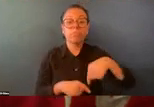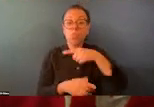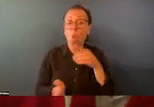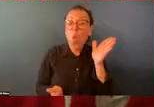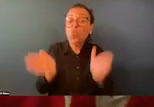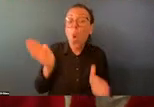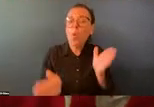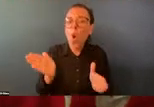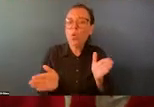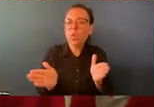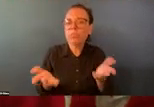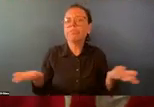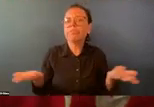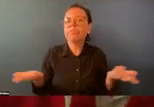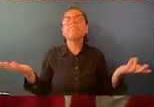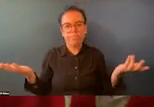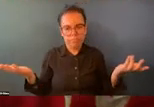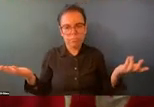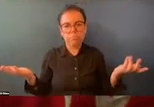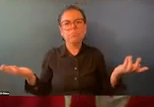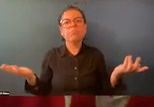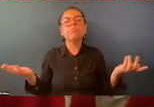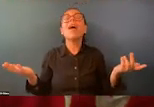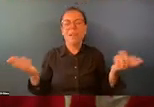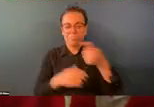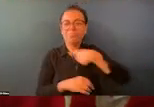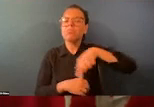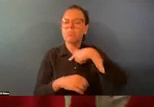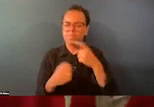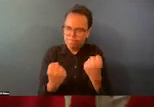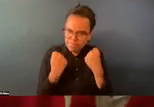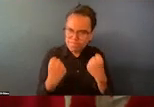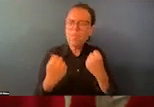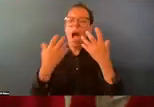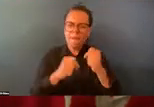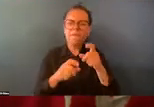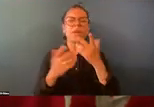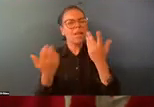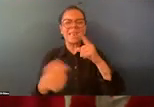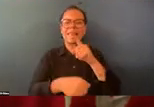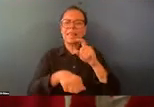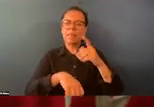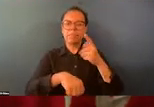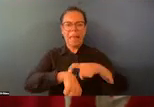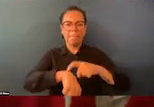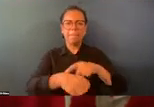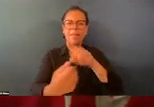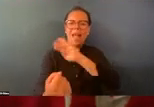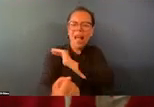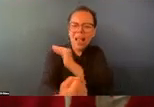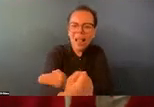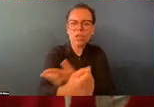умеем стоять и изучать, и высказать свое слово в защиту, и в защиту того, чтобы в свое